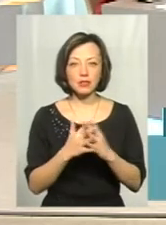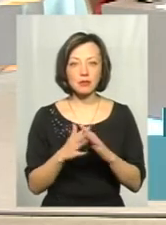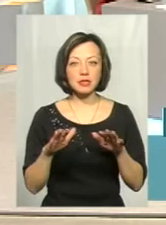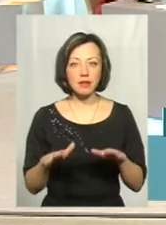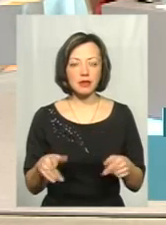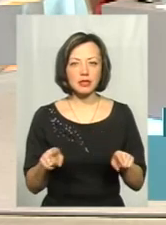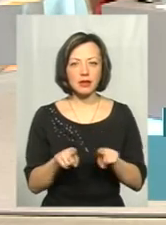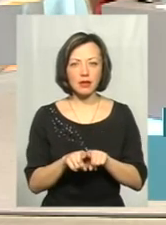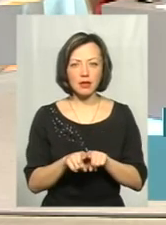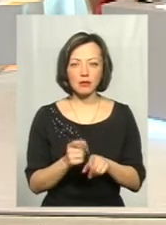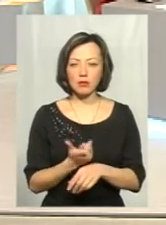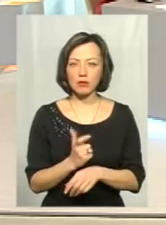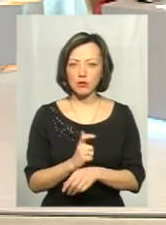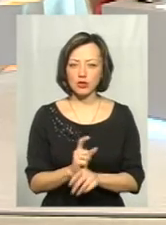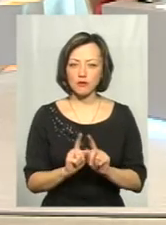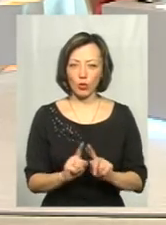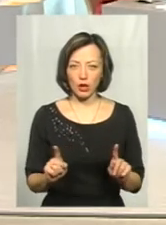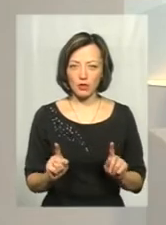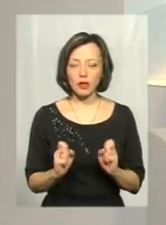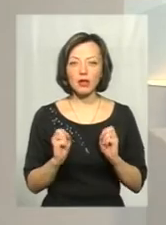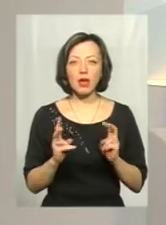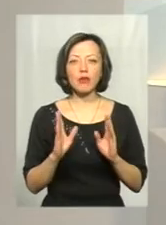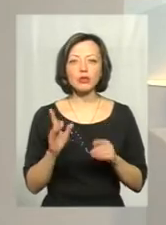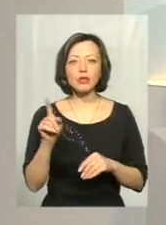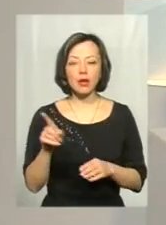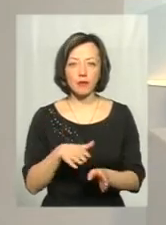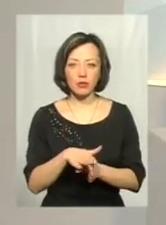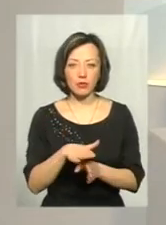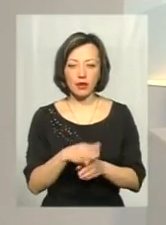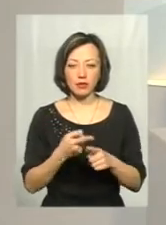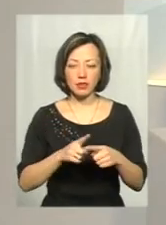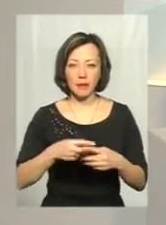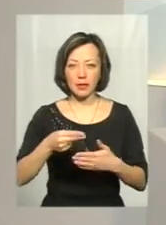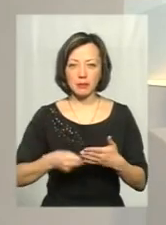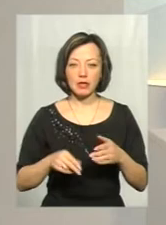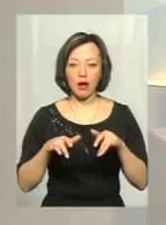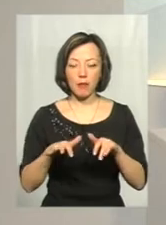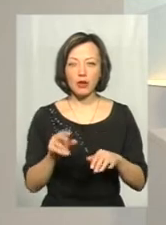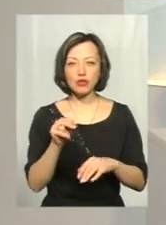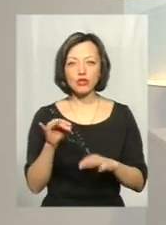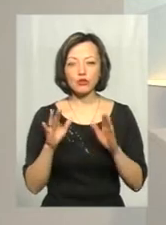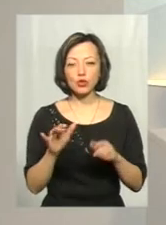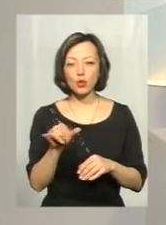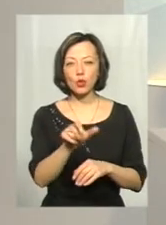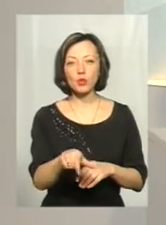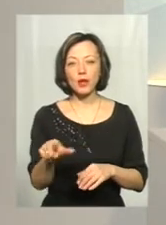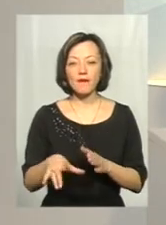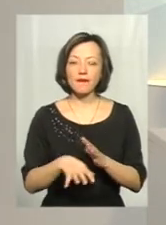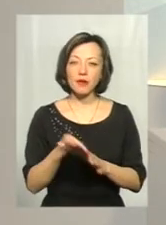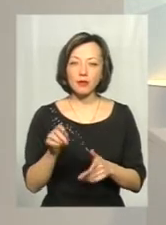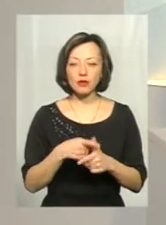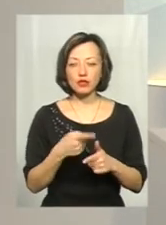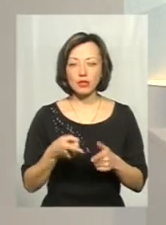він такий більш своєрідний. Да? Як буде там відбуватися ця підписна кампанія? Чи буде у людей вибір, чи